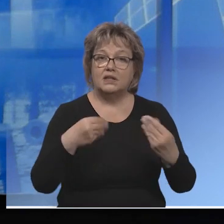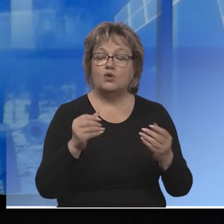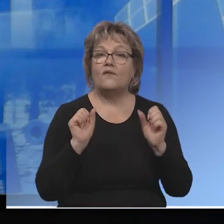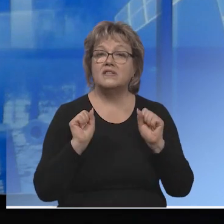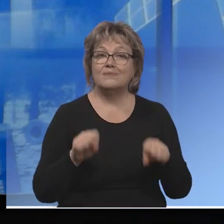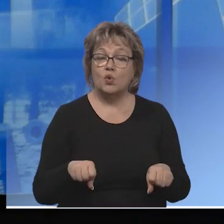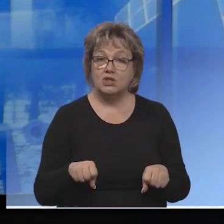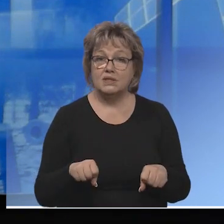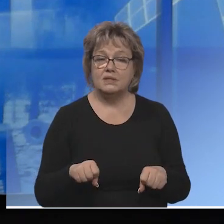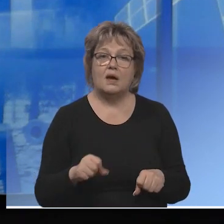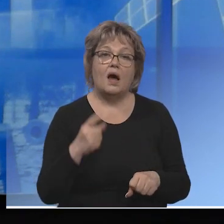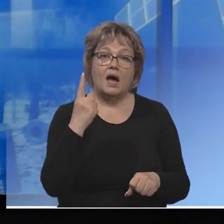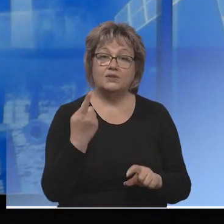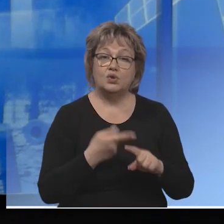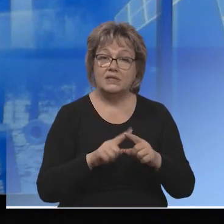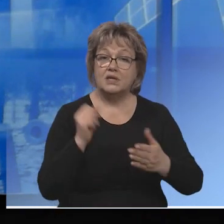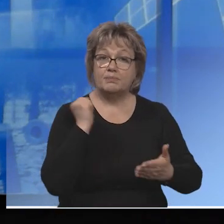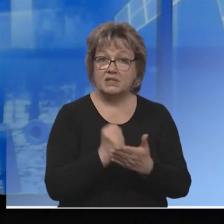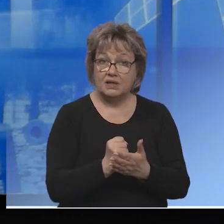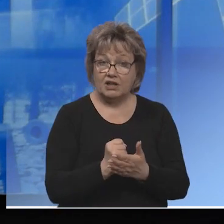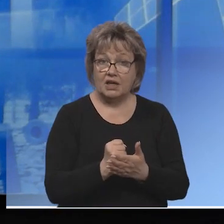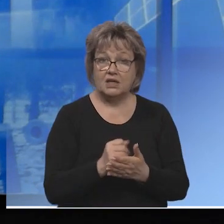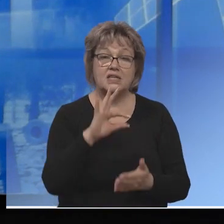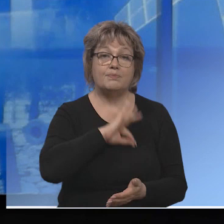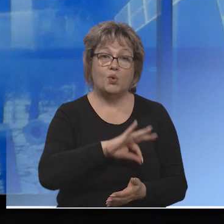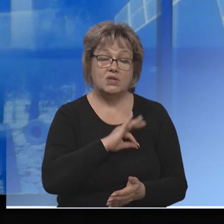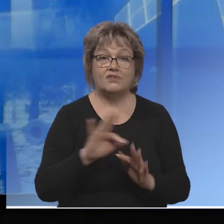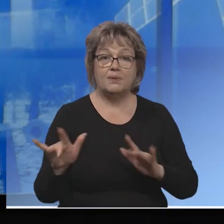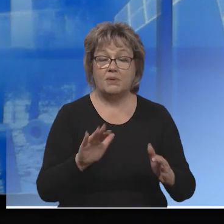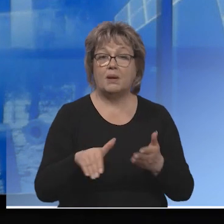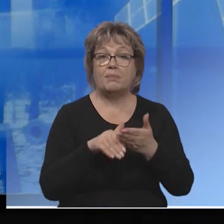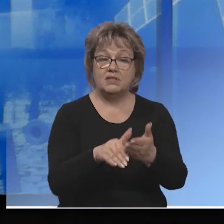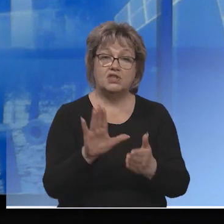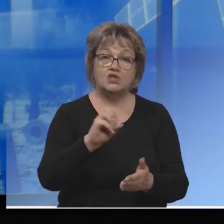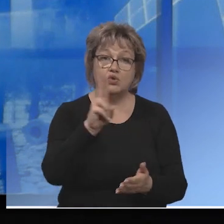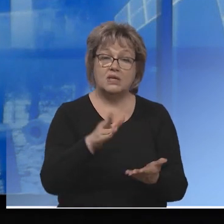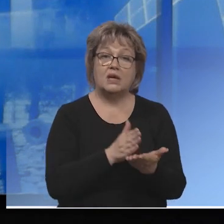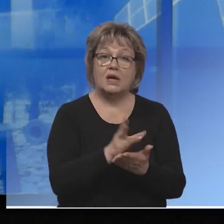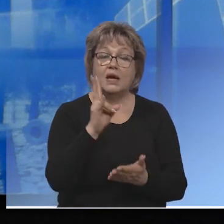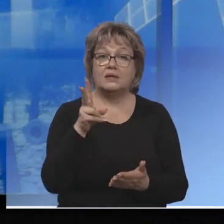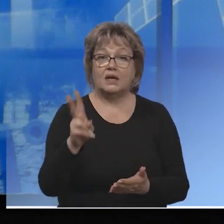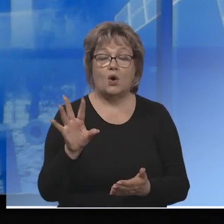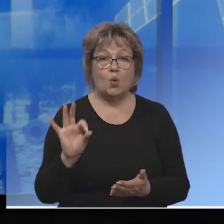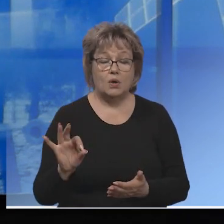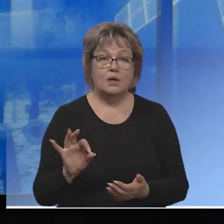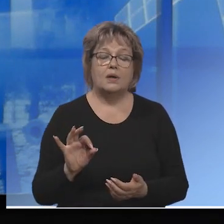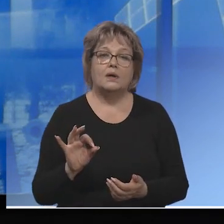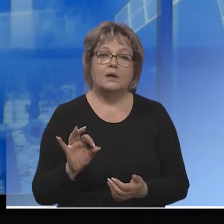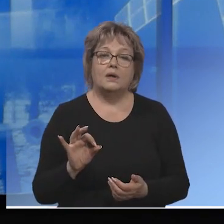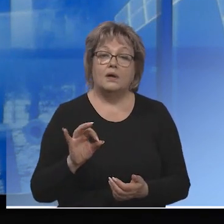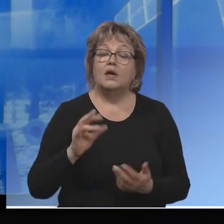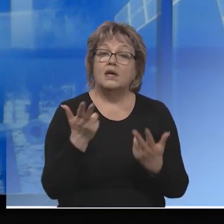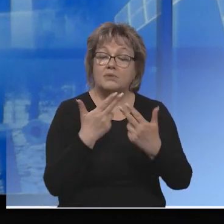дало возможность, одно из этих постановлений дало возможность использовать меры поддержки социально ориентированным НКО. Но для того,